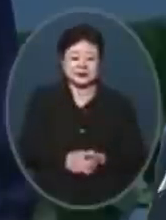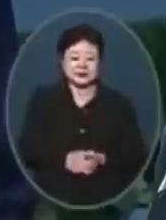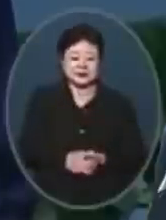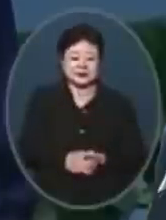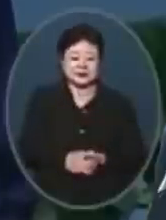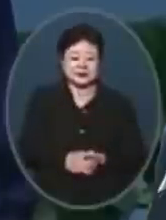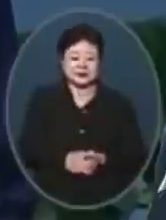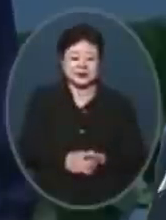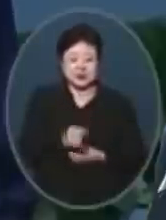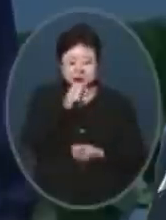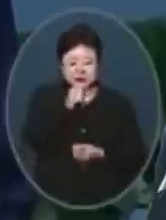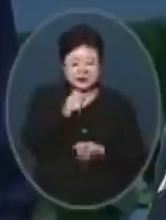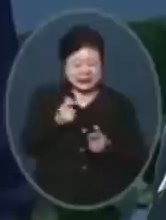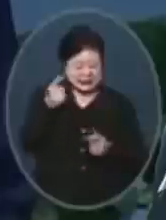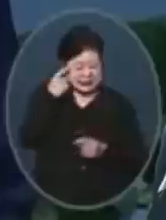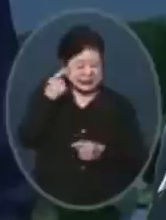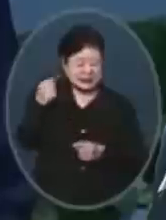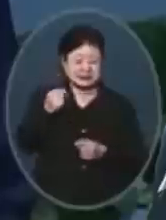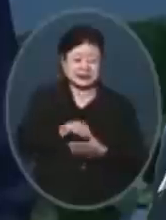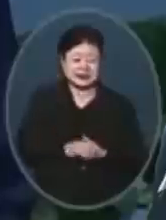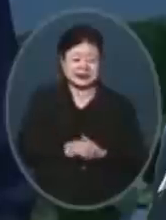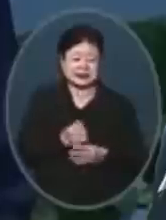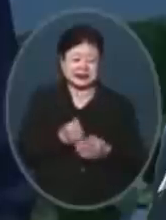좋지 않게 되겠습니다. 그래서